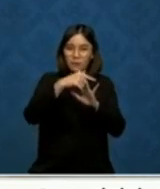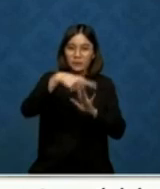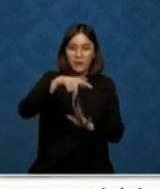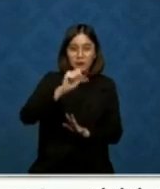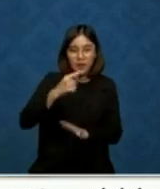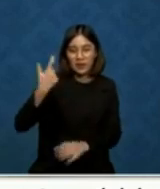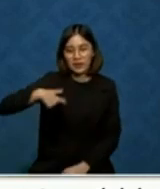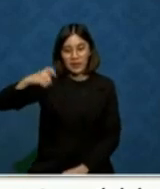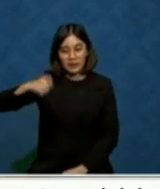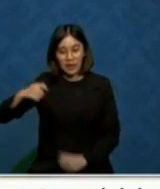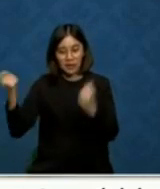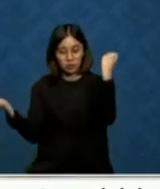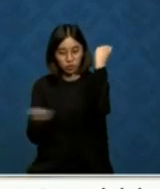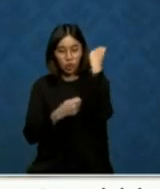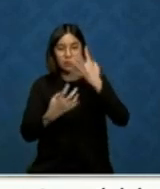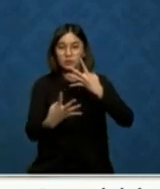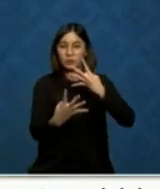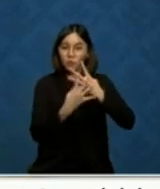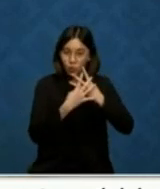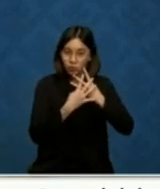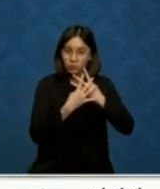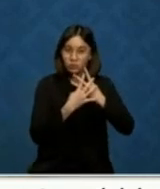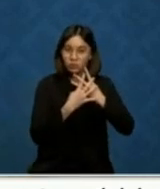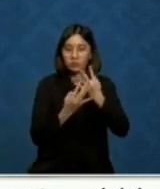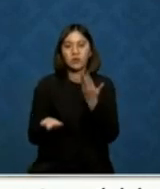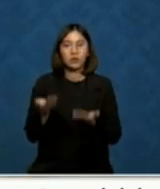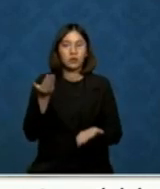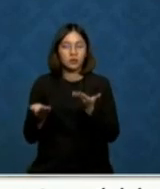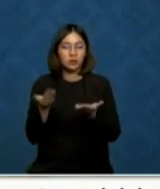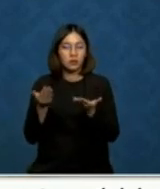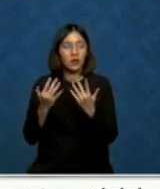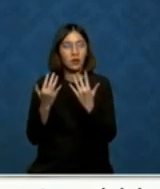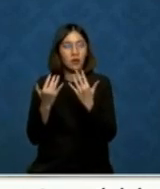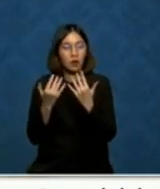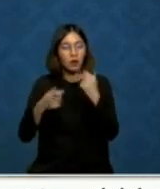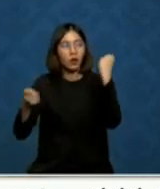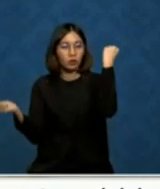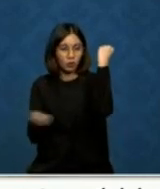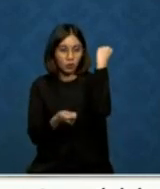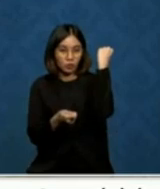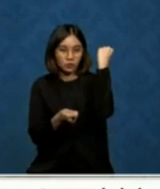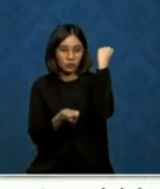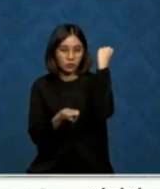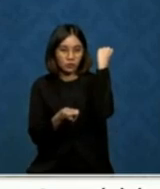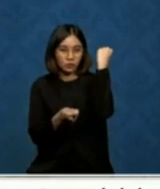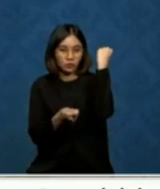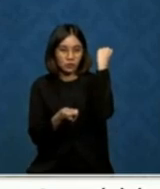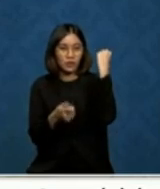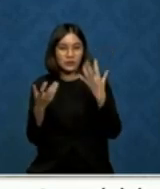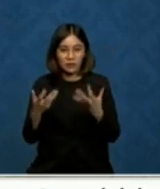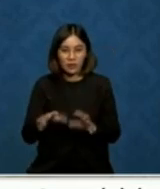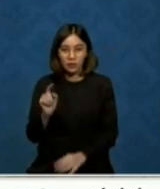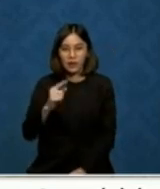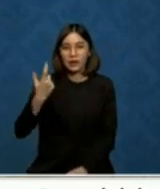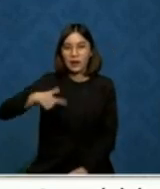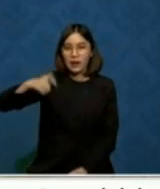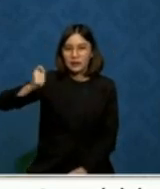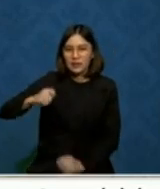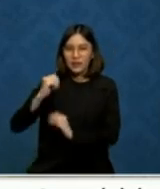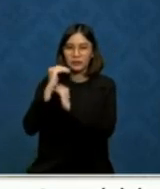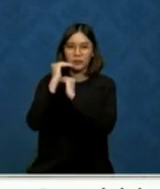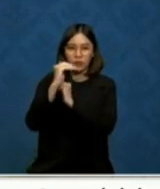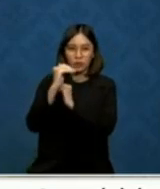ลอาจจะลงโทษจำคุกนะครับหรือรอการลงโทษนอกจากนั้นเนี่ยศาลยังกำ